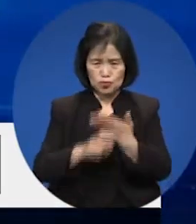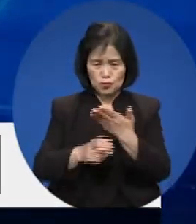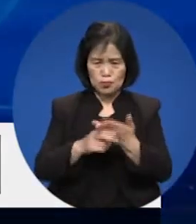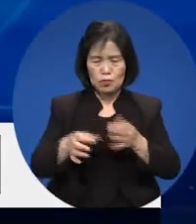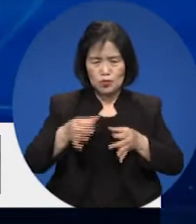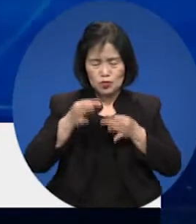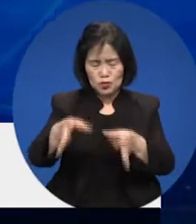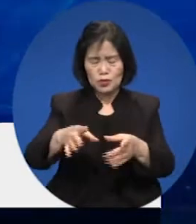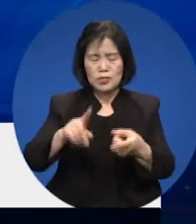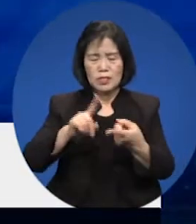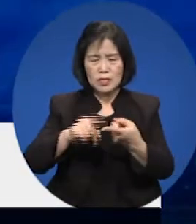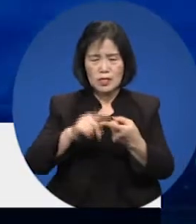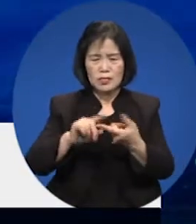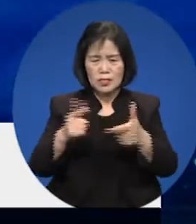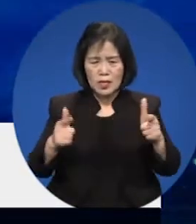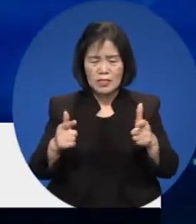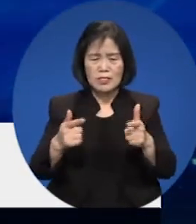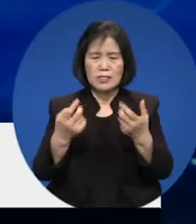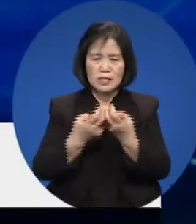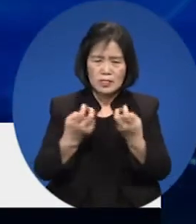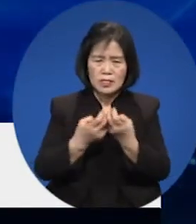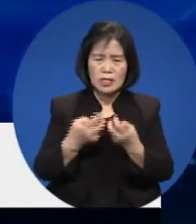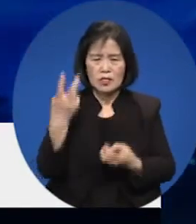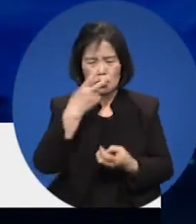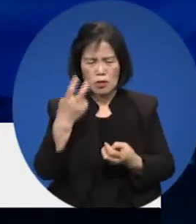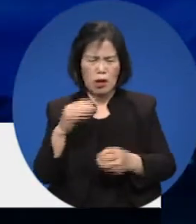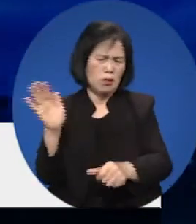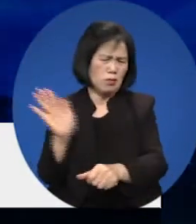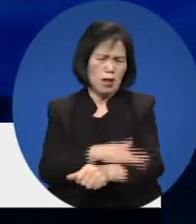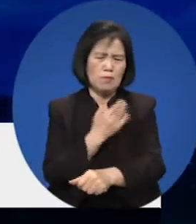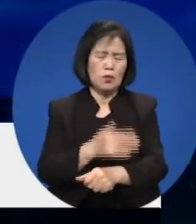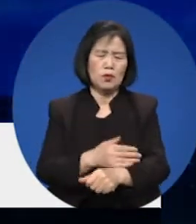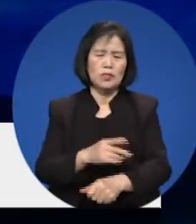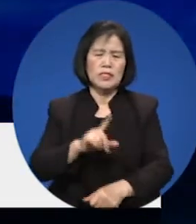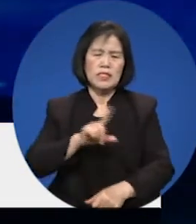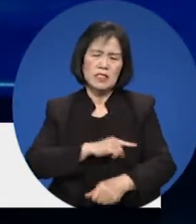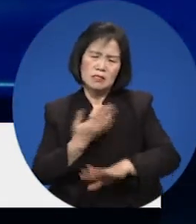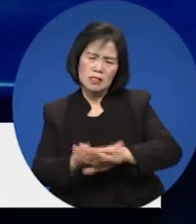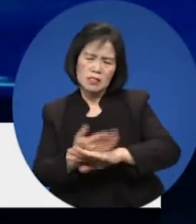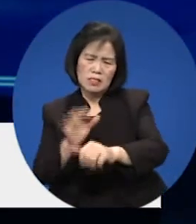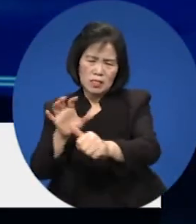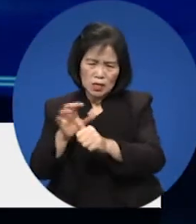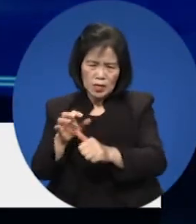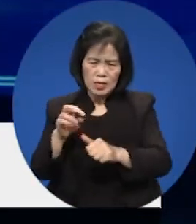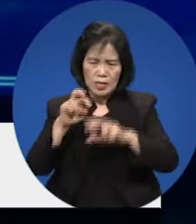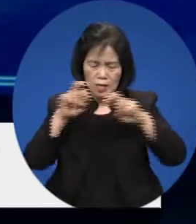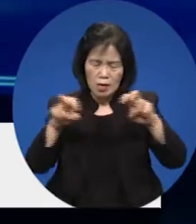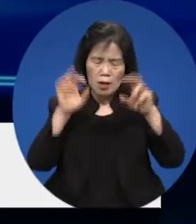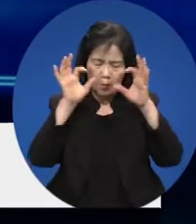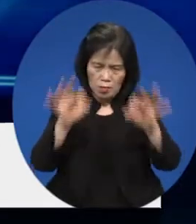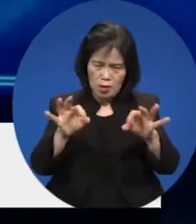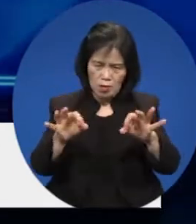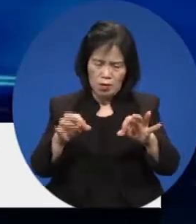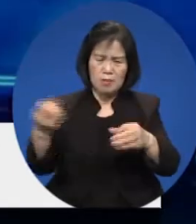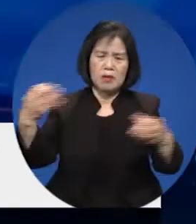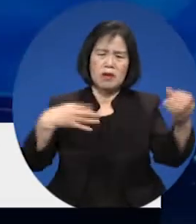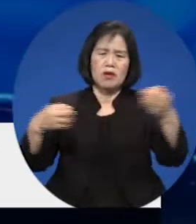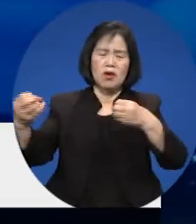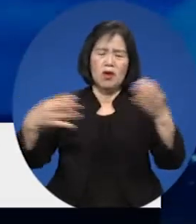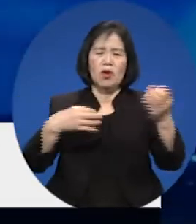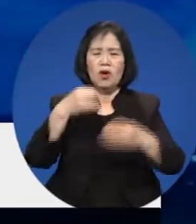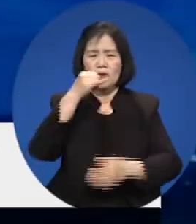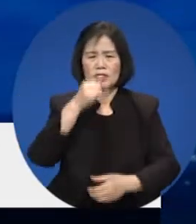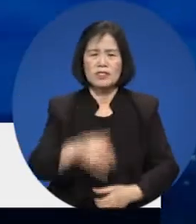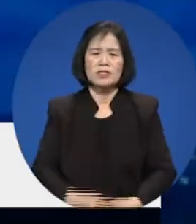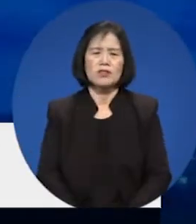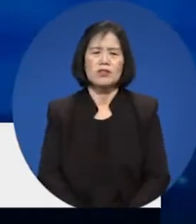대한 여러 가지 대책이 라던가 조사 잘못 집부터 차면 거래를 들여다 봐야 된다 이부분 많은 분들이 말씀을 하시는데